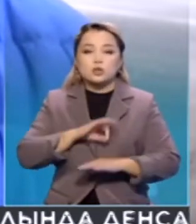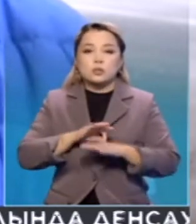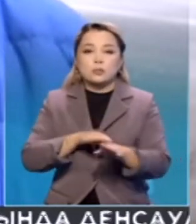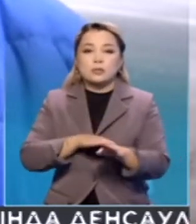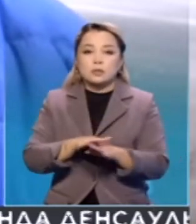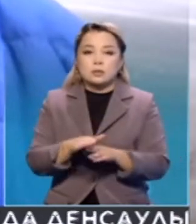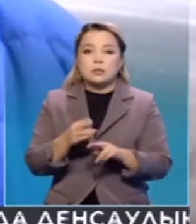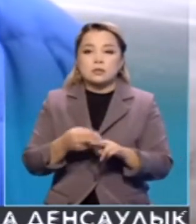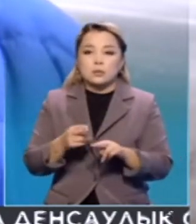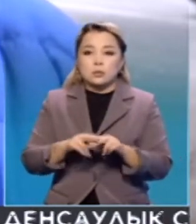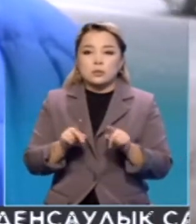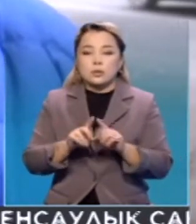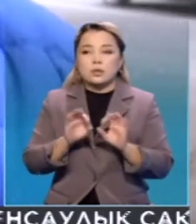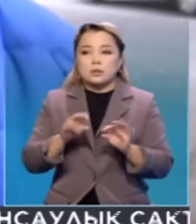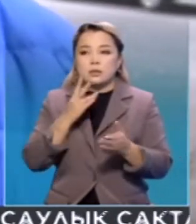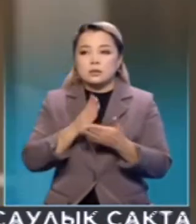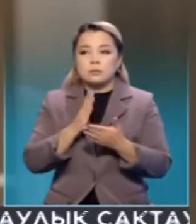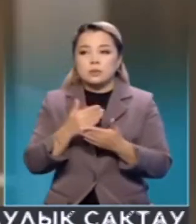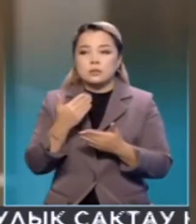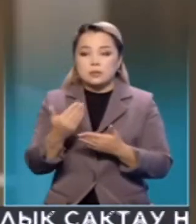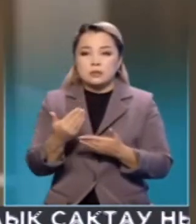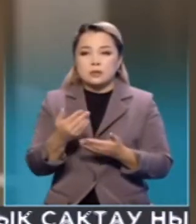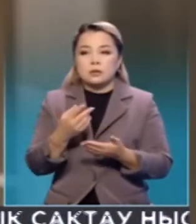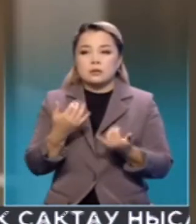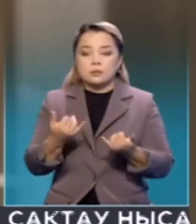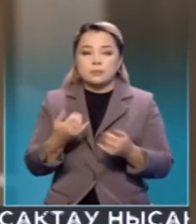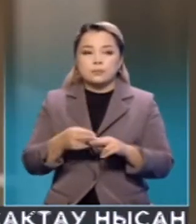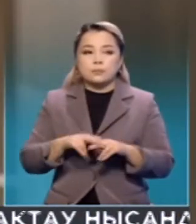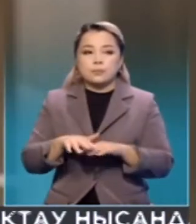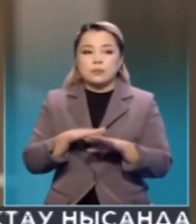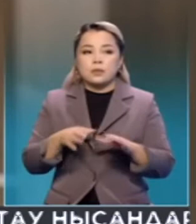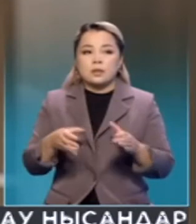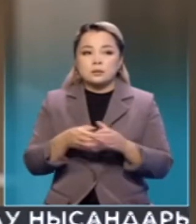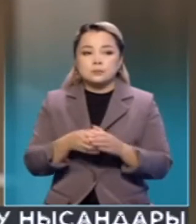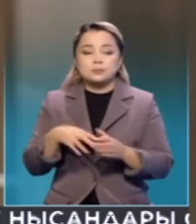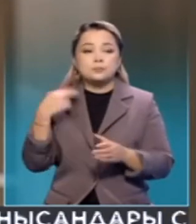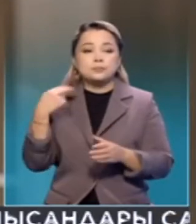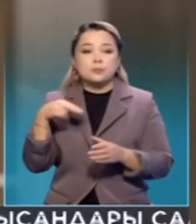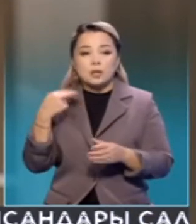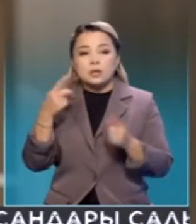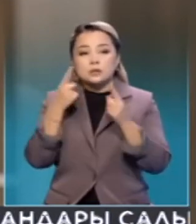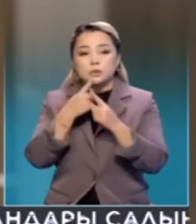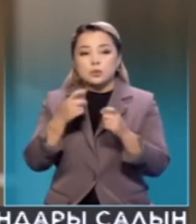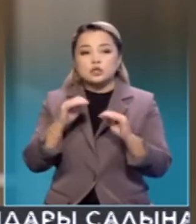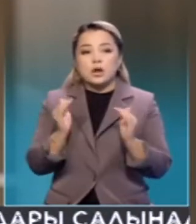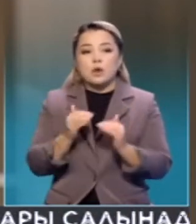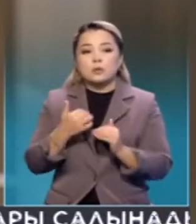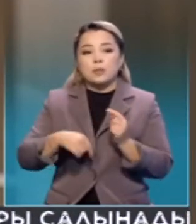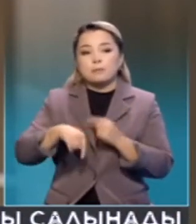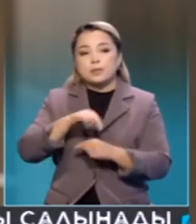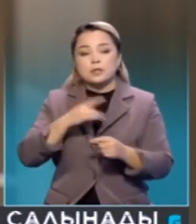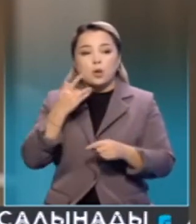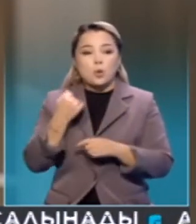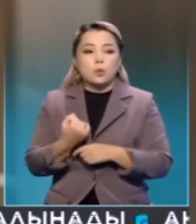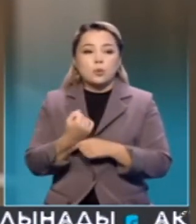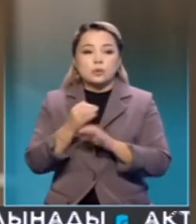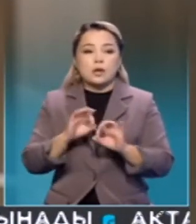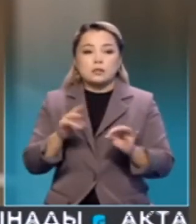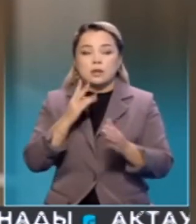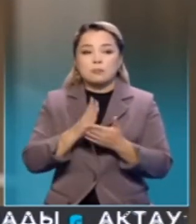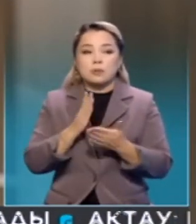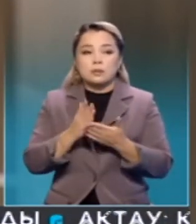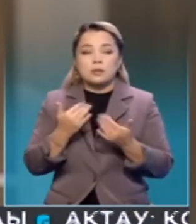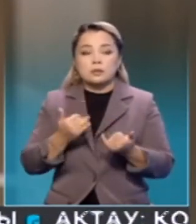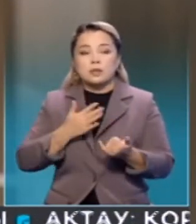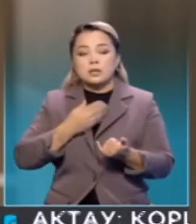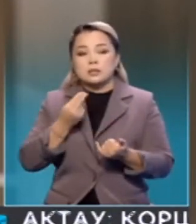бастаманы бітіруге, аяқтауға тыңғылықты болады. Согласно посланию нашего президента. Президент жолдауда шағын және орта бизнесті қолдау керегін айтты. Бізге